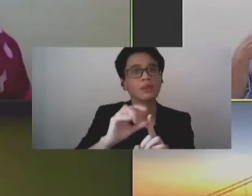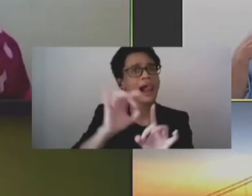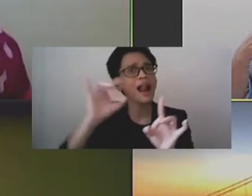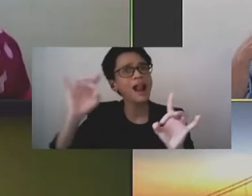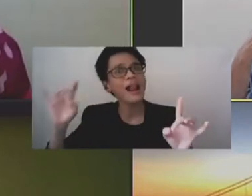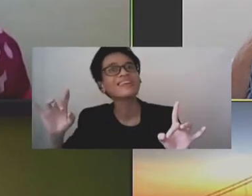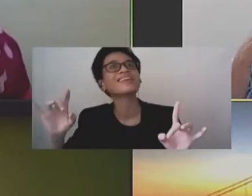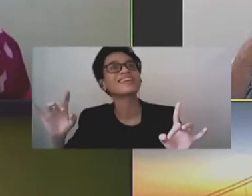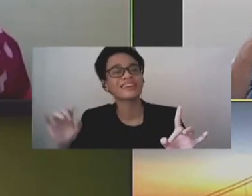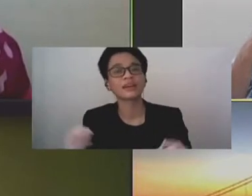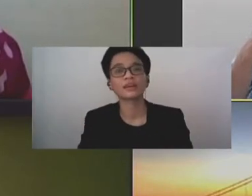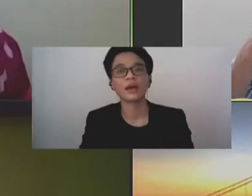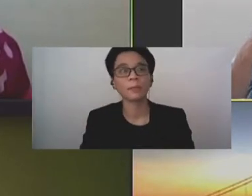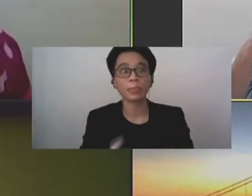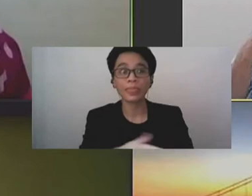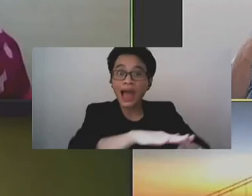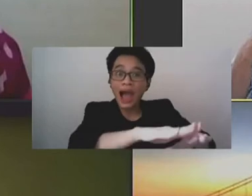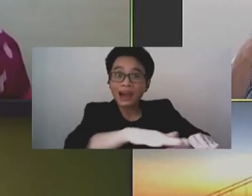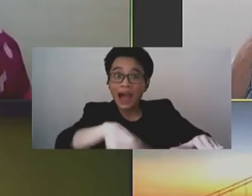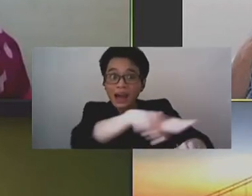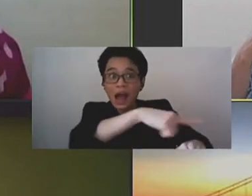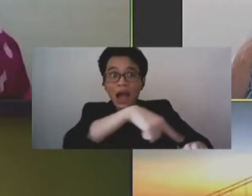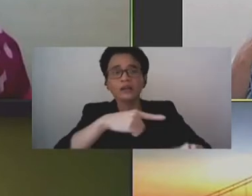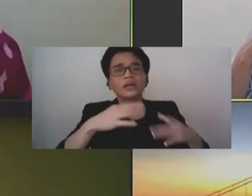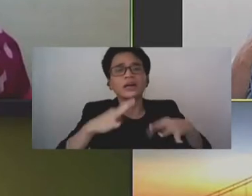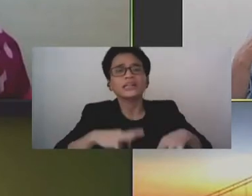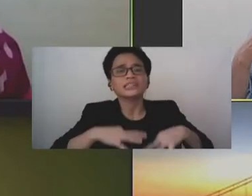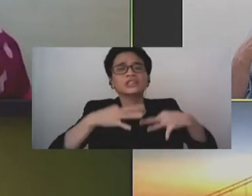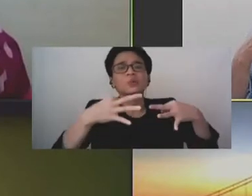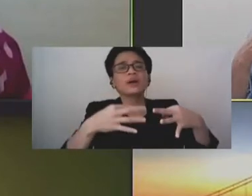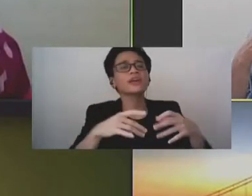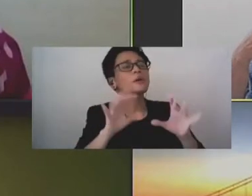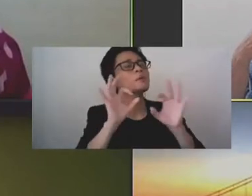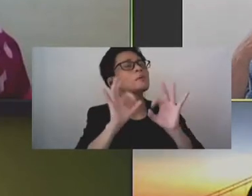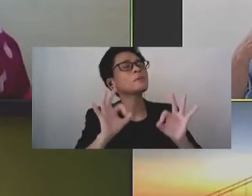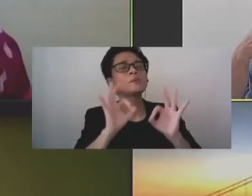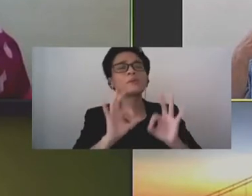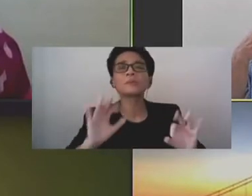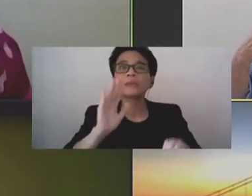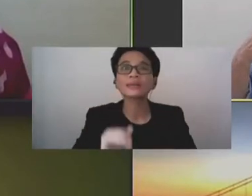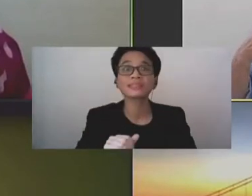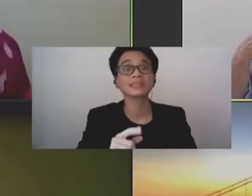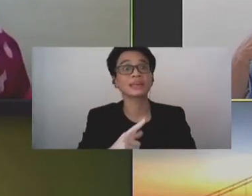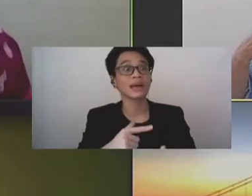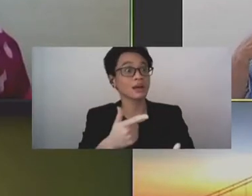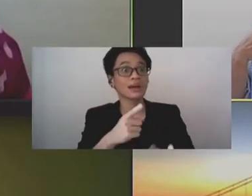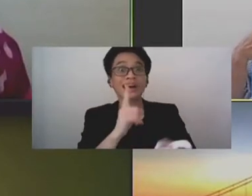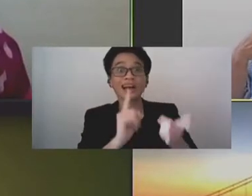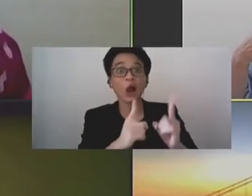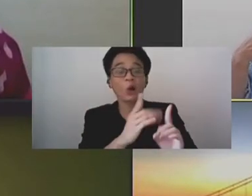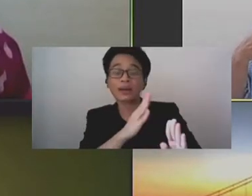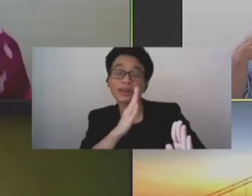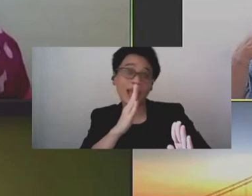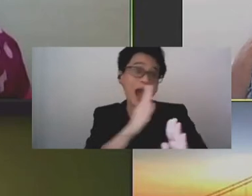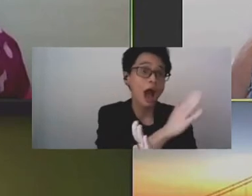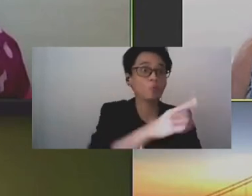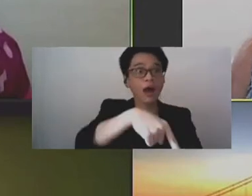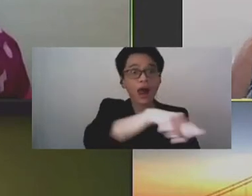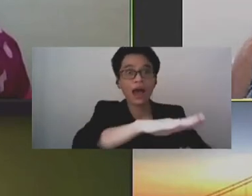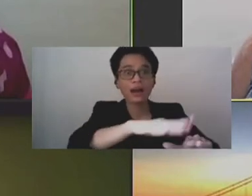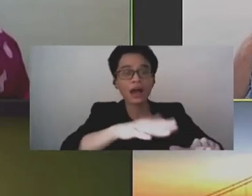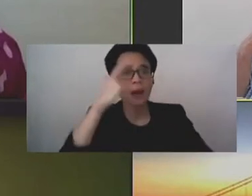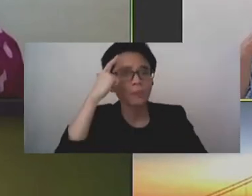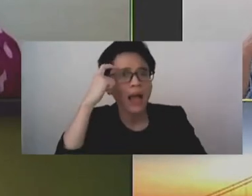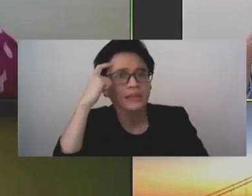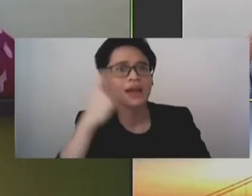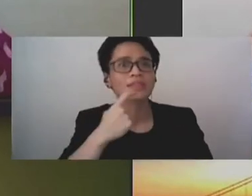itu jiwanya murni seperti yang saya bilang. Ketika mereka diperkenalkan dari awal, itu akan tumbuh jiwa kepekaan dan empati mereka